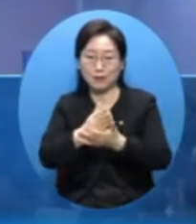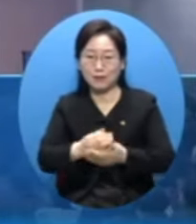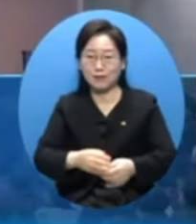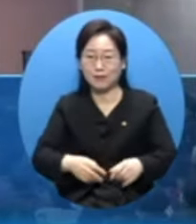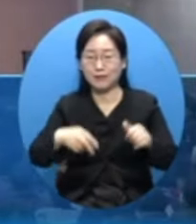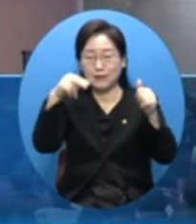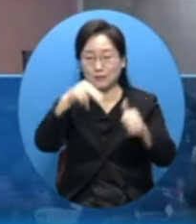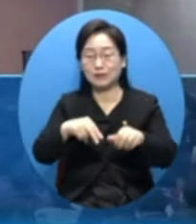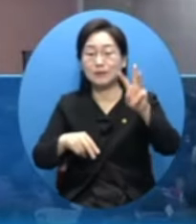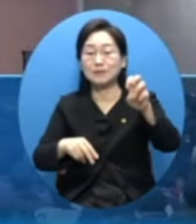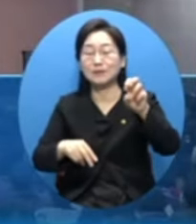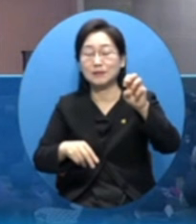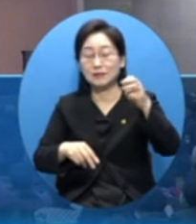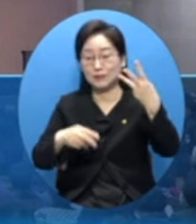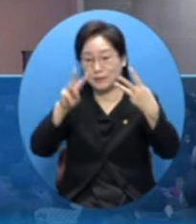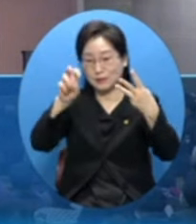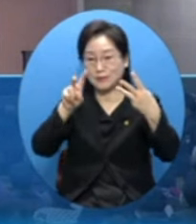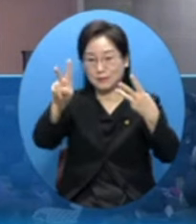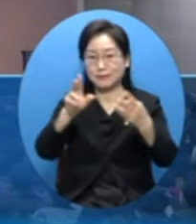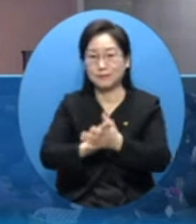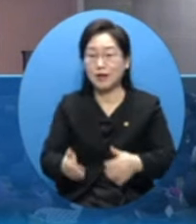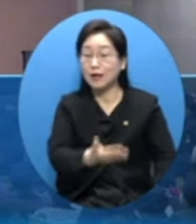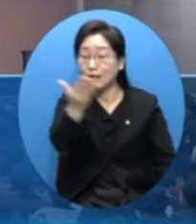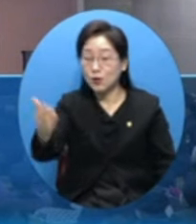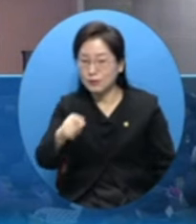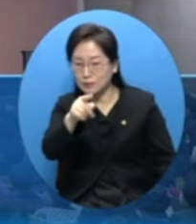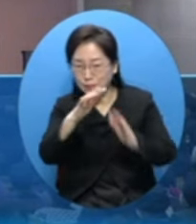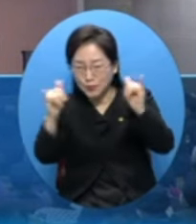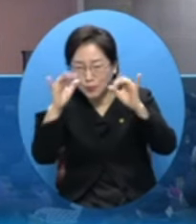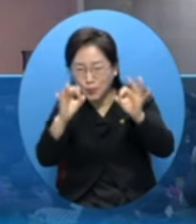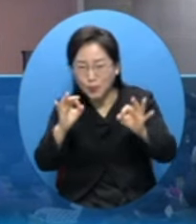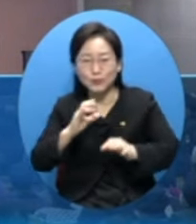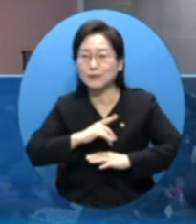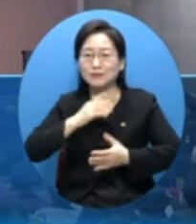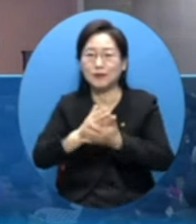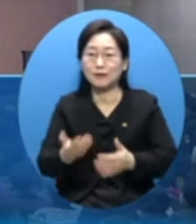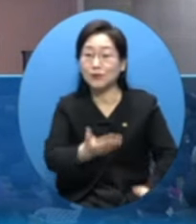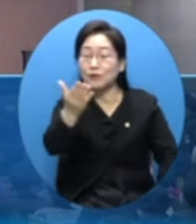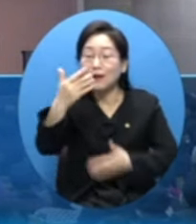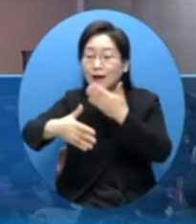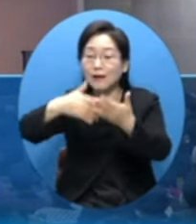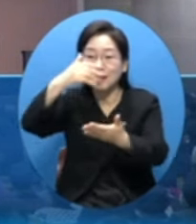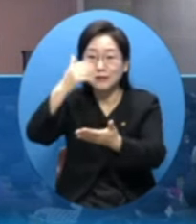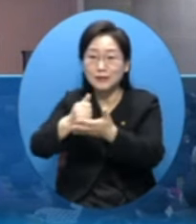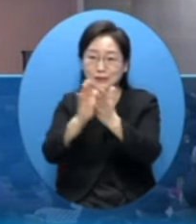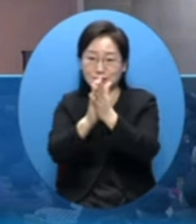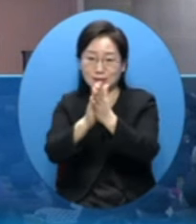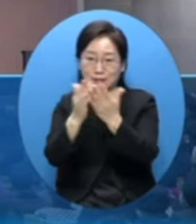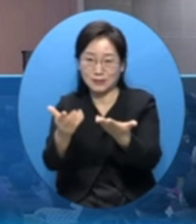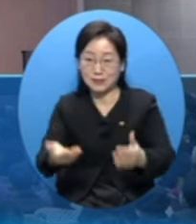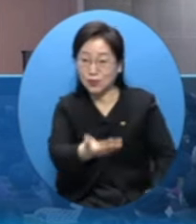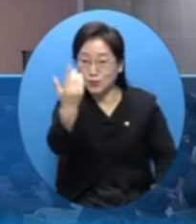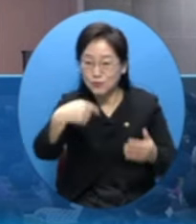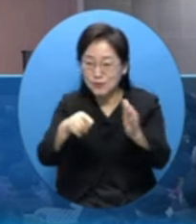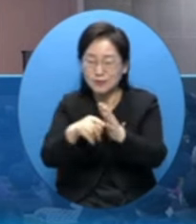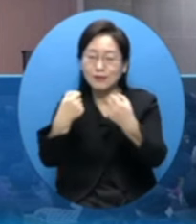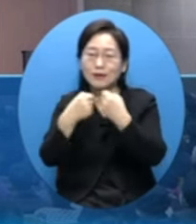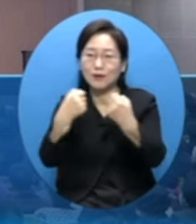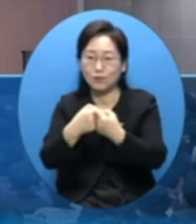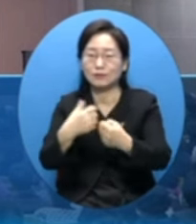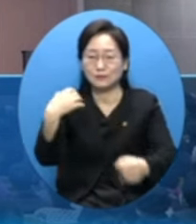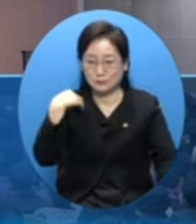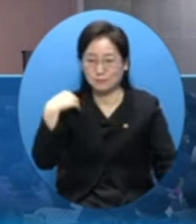2절, 3장 22절입니다. 너희는 그들을 두려워하지 말라. 너희 하나님 여호와께서 친히 너희를 위하여 싸우시리라